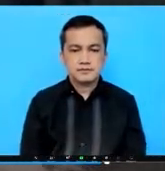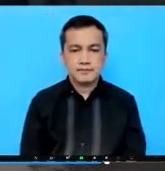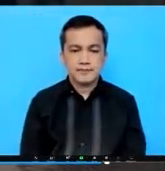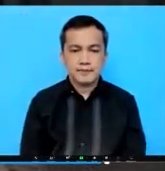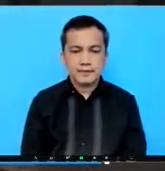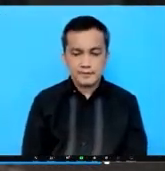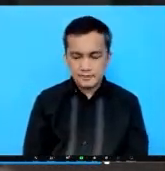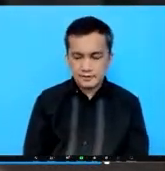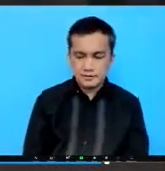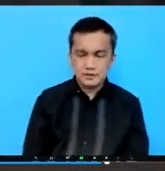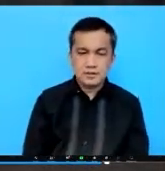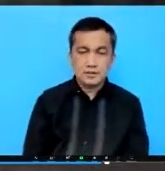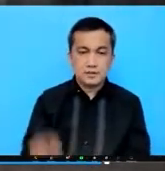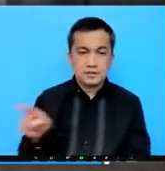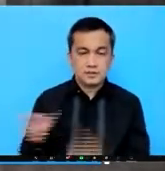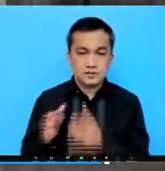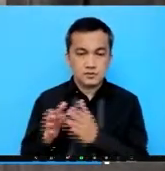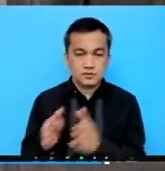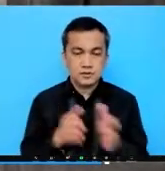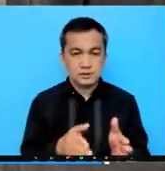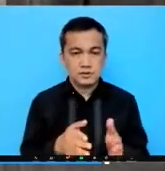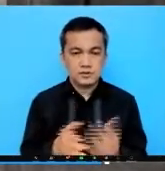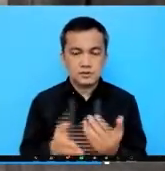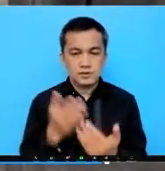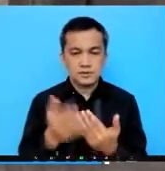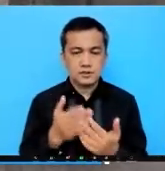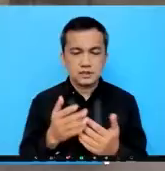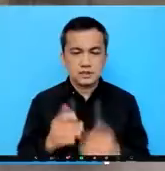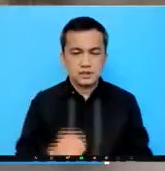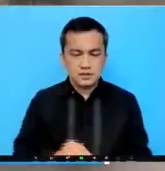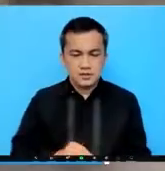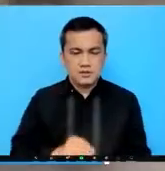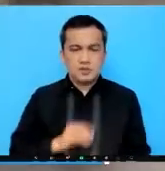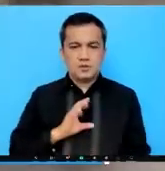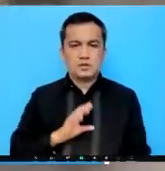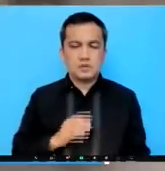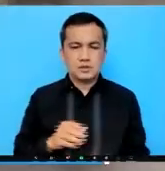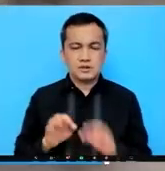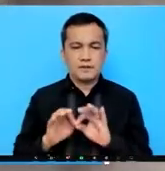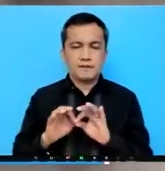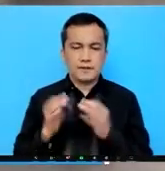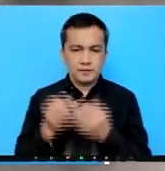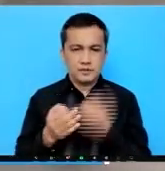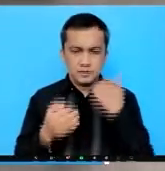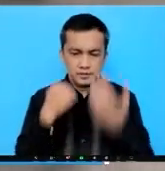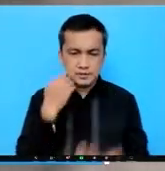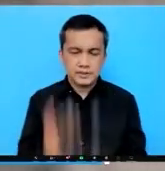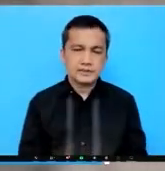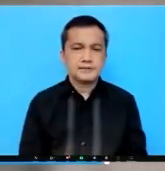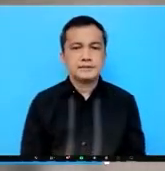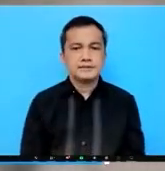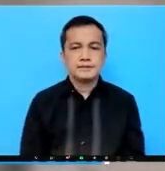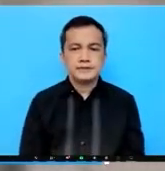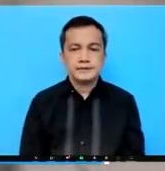Sa ganitong paraan daw kasi, ay napapagaan nila ang loob ng pamilya ng mga namayapa.